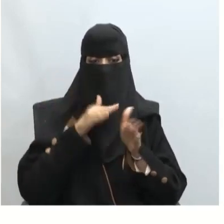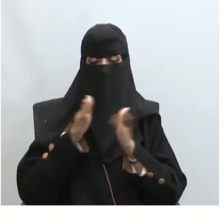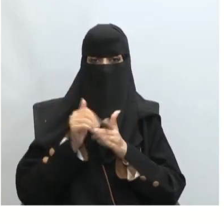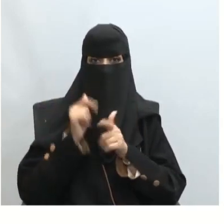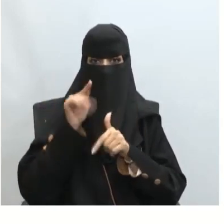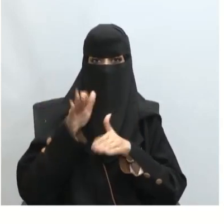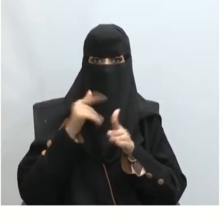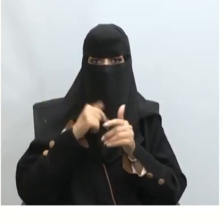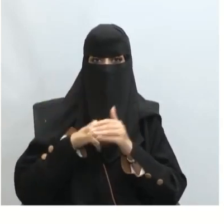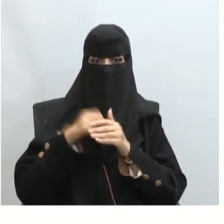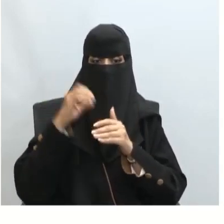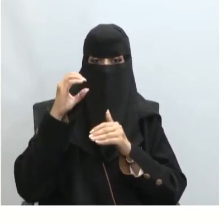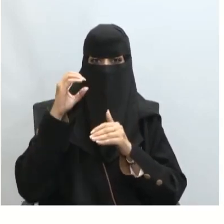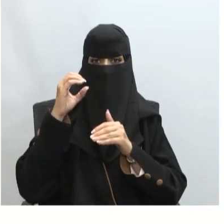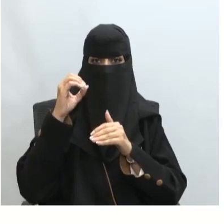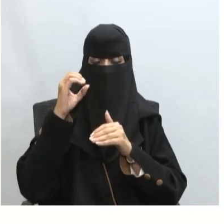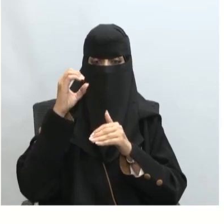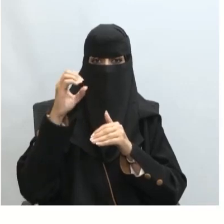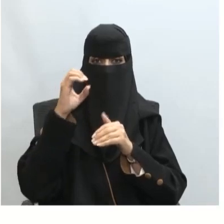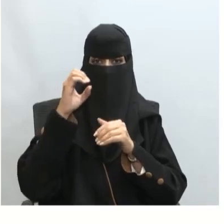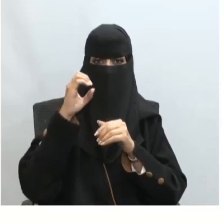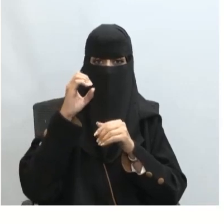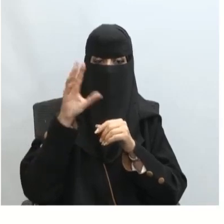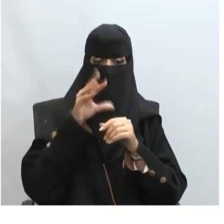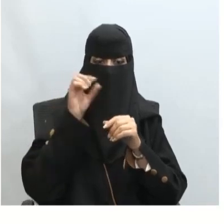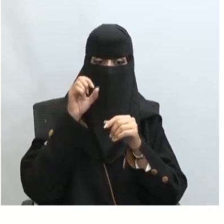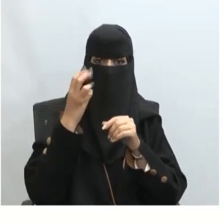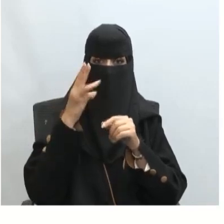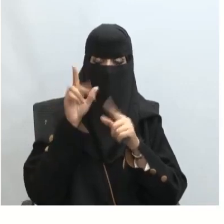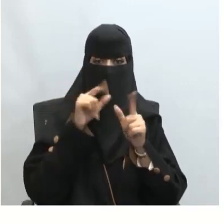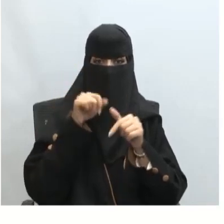هنا سي اتش 3 نفسها